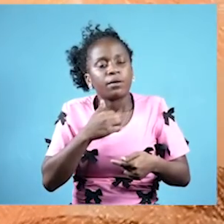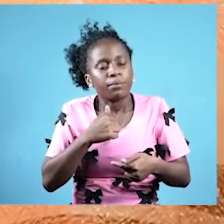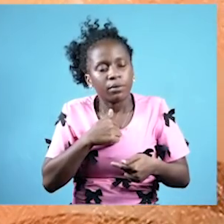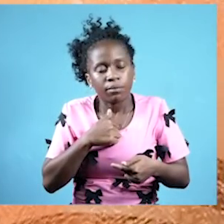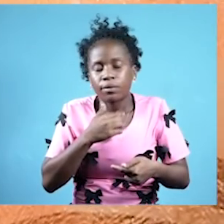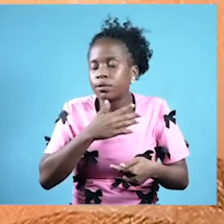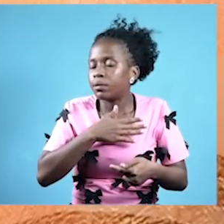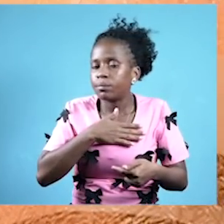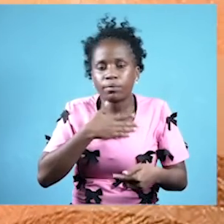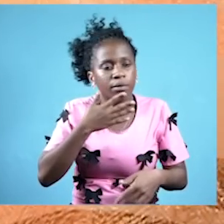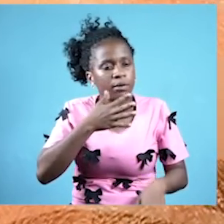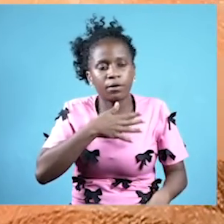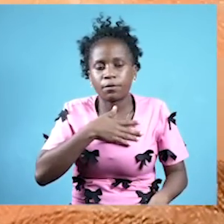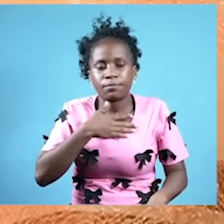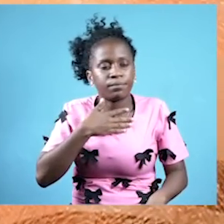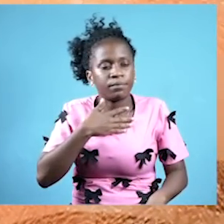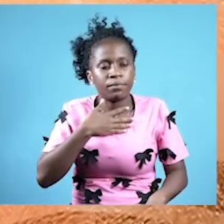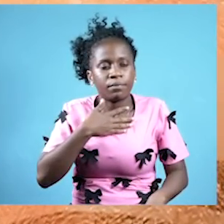niko passionate.